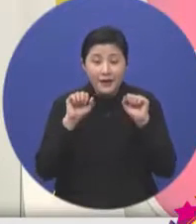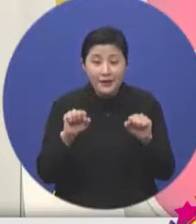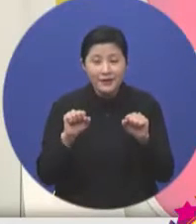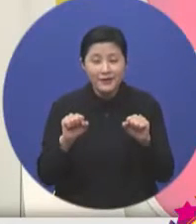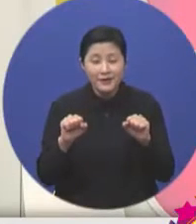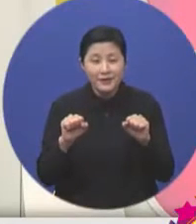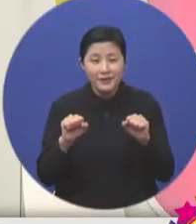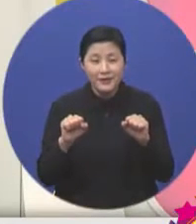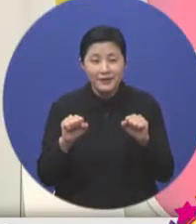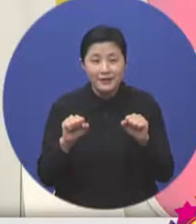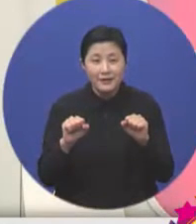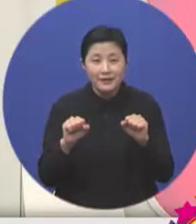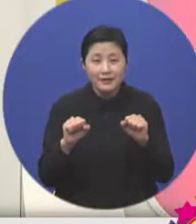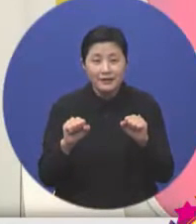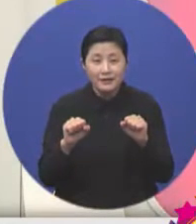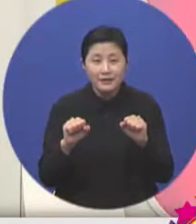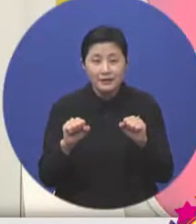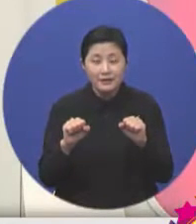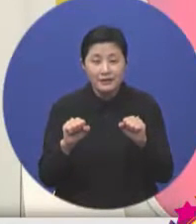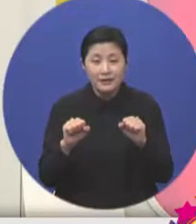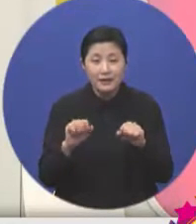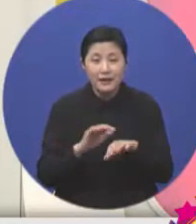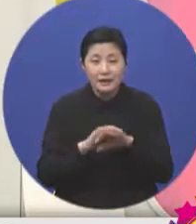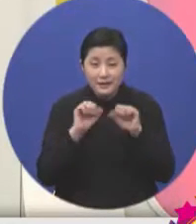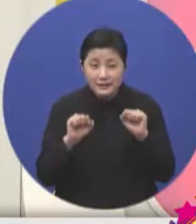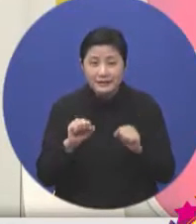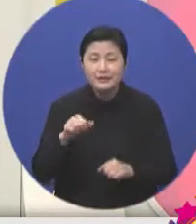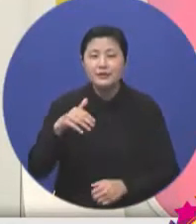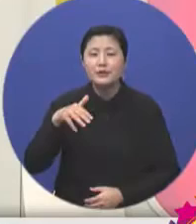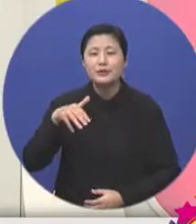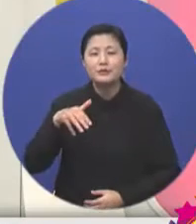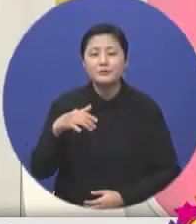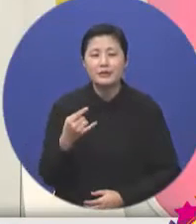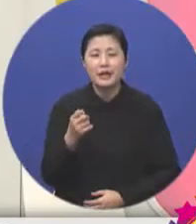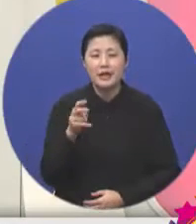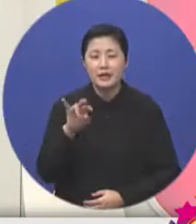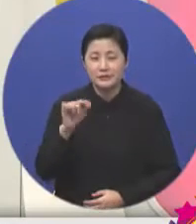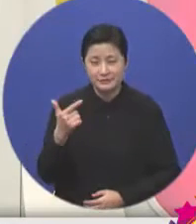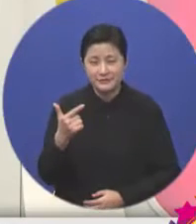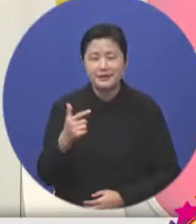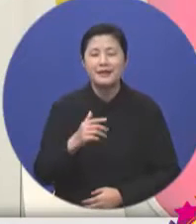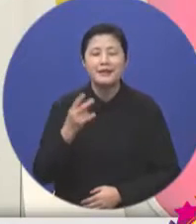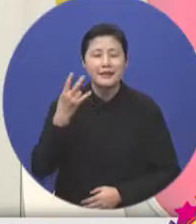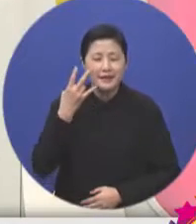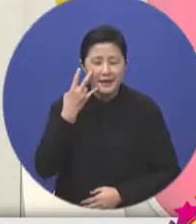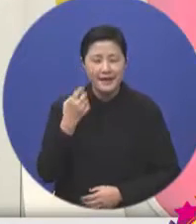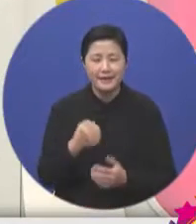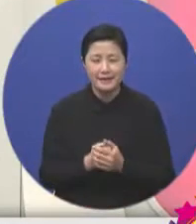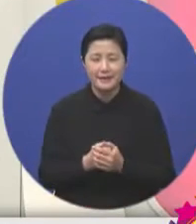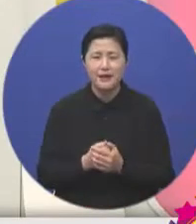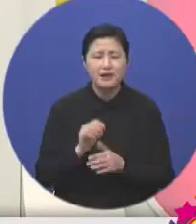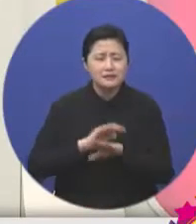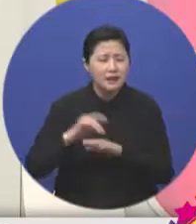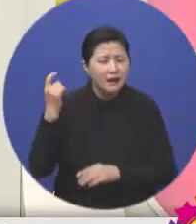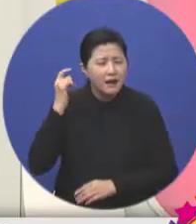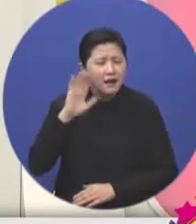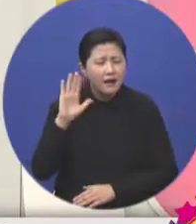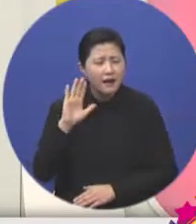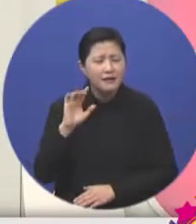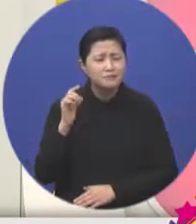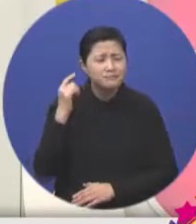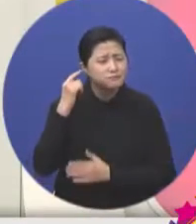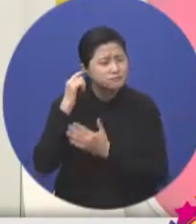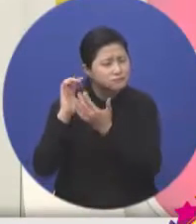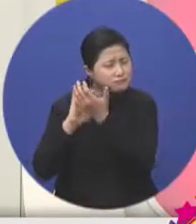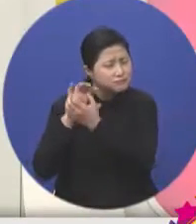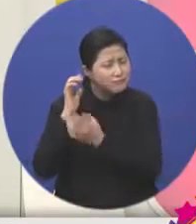안녕하세요. 최혜순 씨. 네. 네. 네, 안녕하세요. 네. 아이고, 네. 목소리가 안 들려가지고 저희는